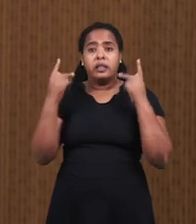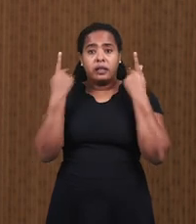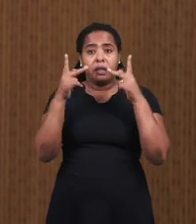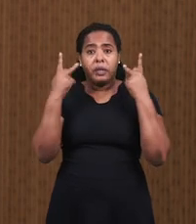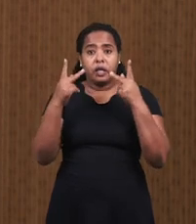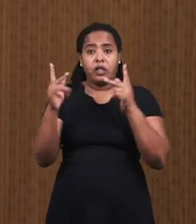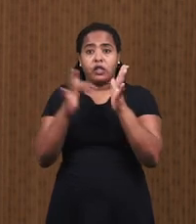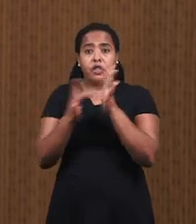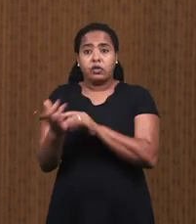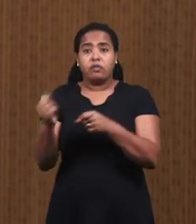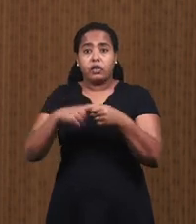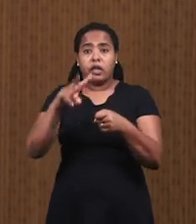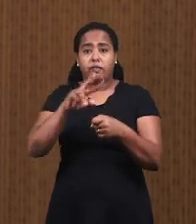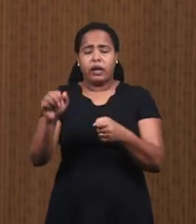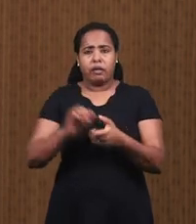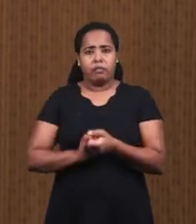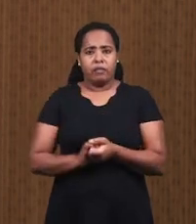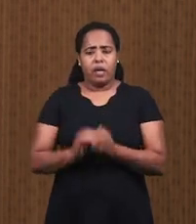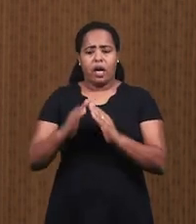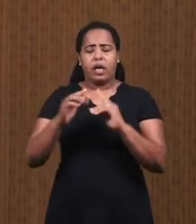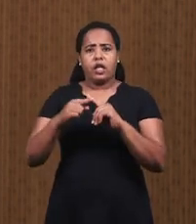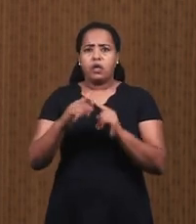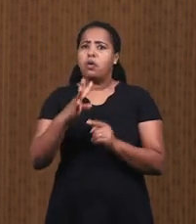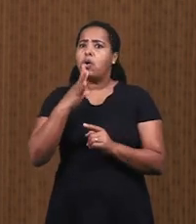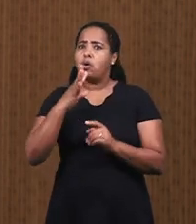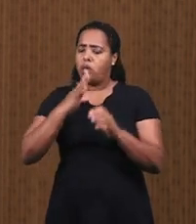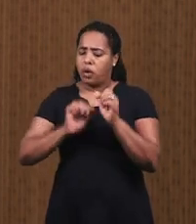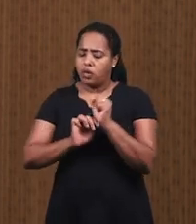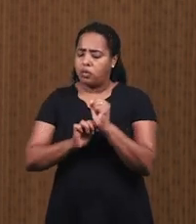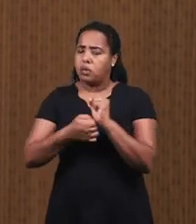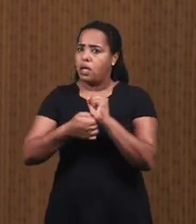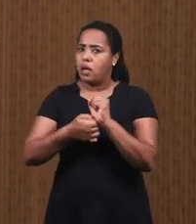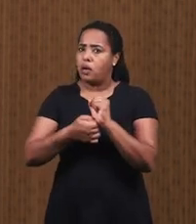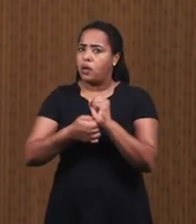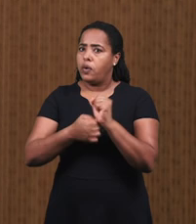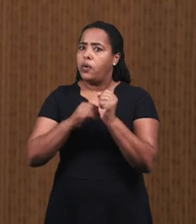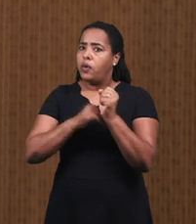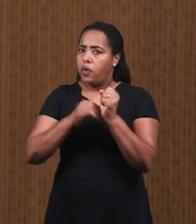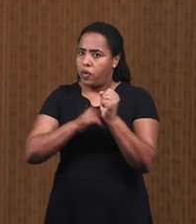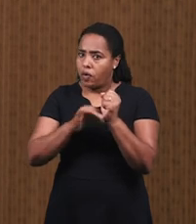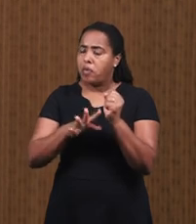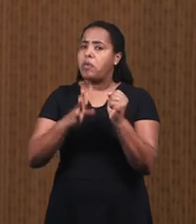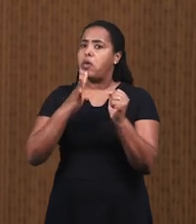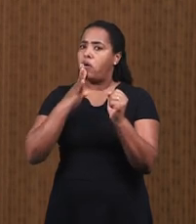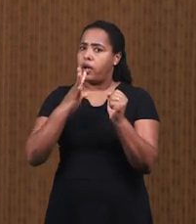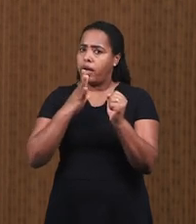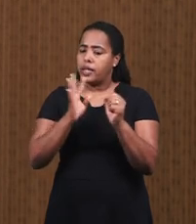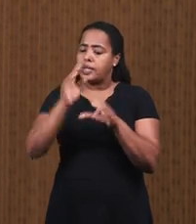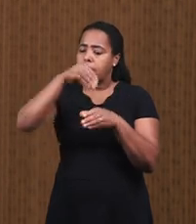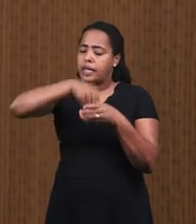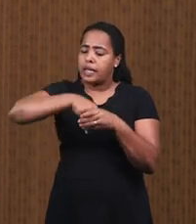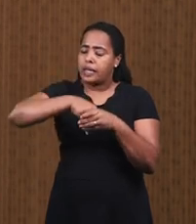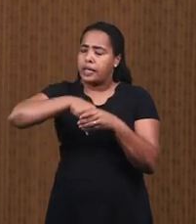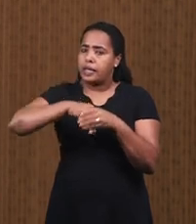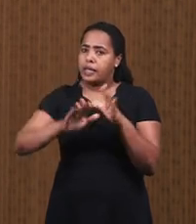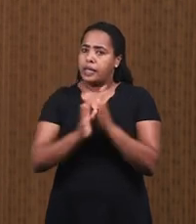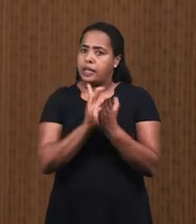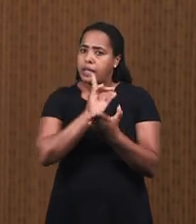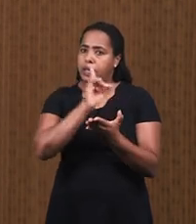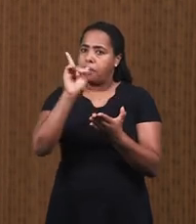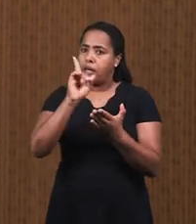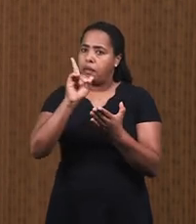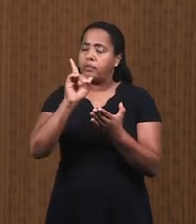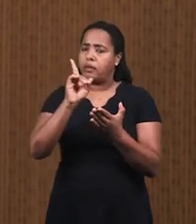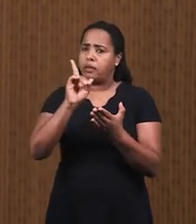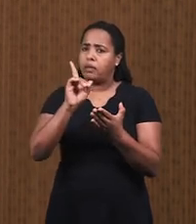преддвериях? Церковь, которая знает тайну, которая знает секрет, который заключен